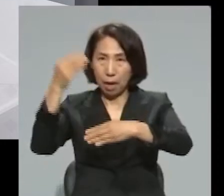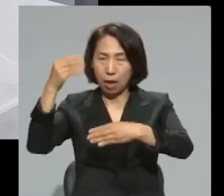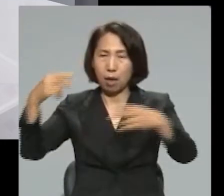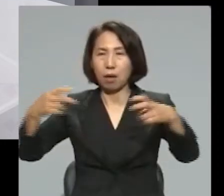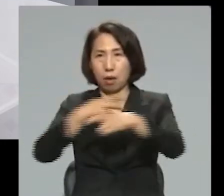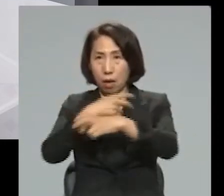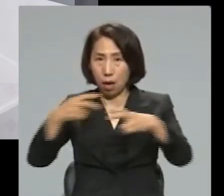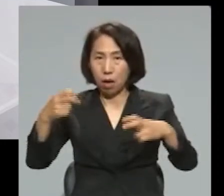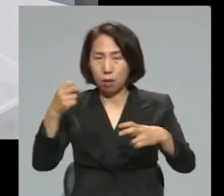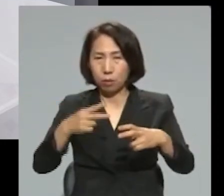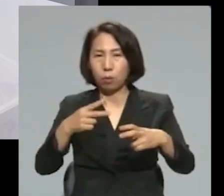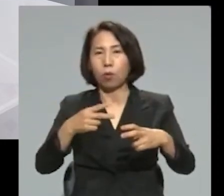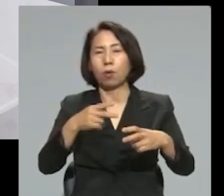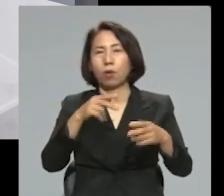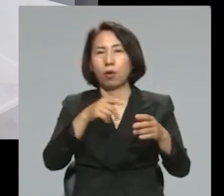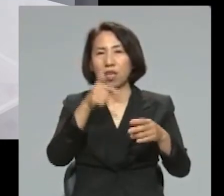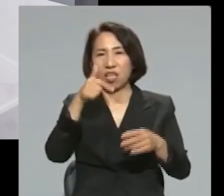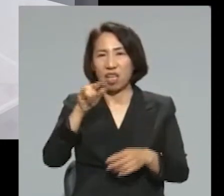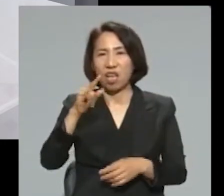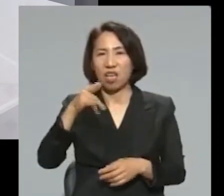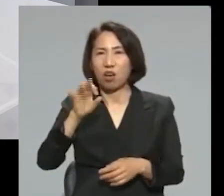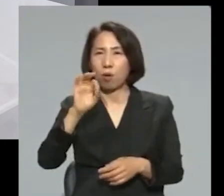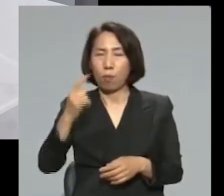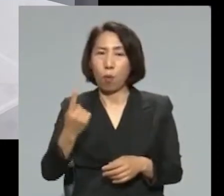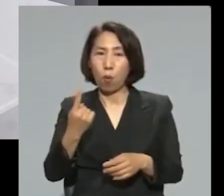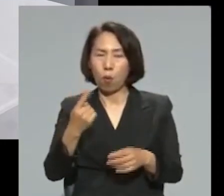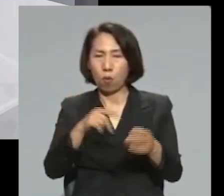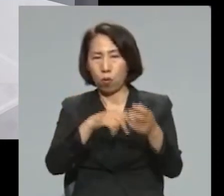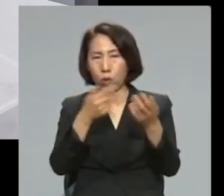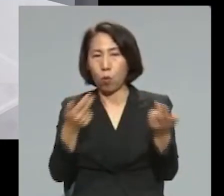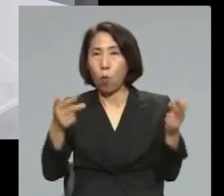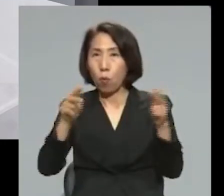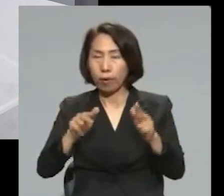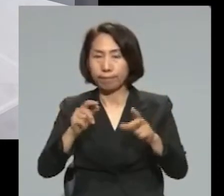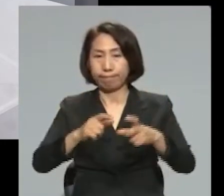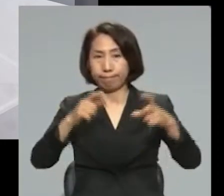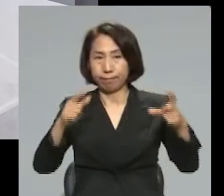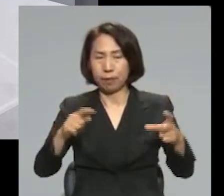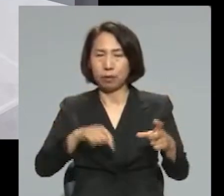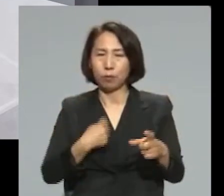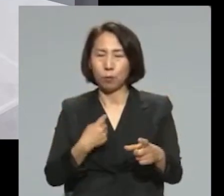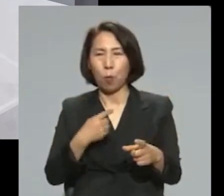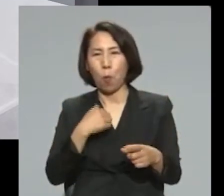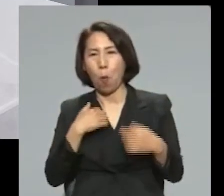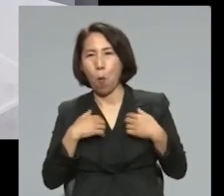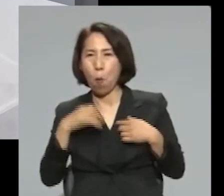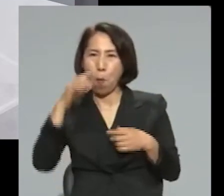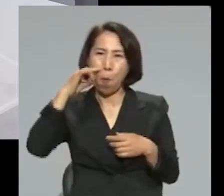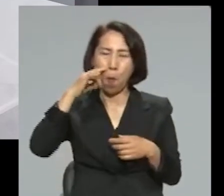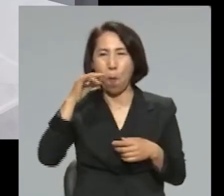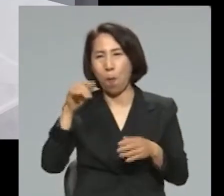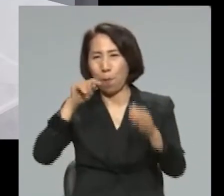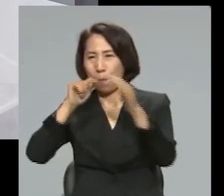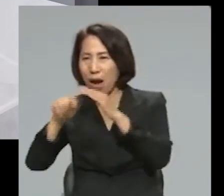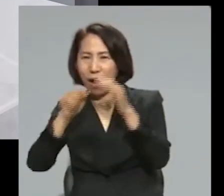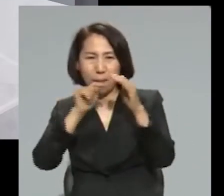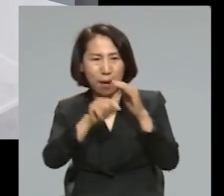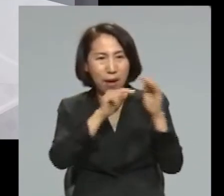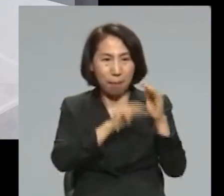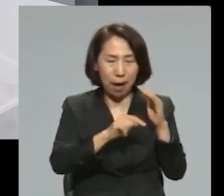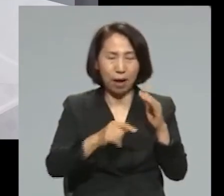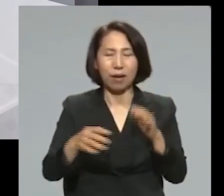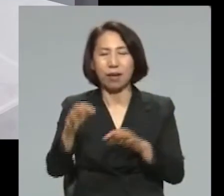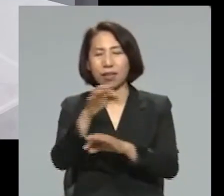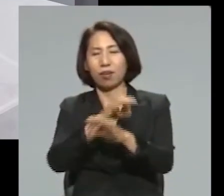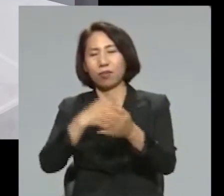조성하고 계경포공원을 확대 개발하여 스스로 찾아오고 지역 경제에 도움이 되는